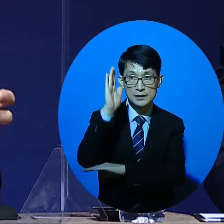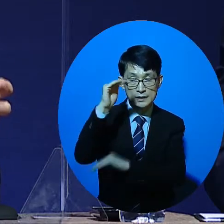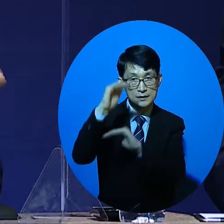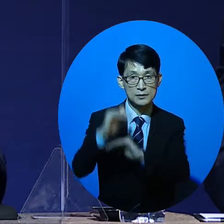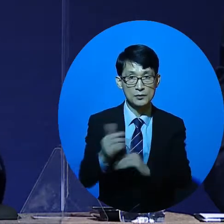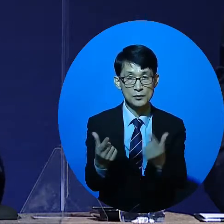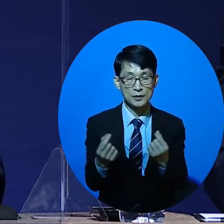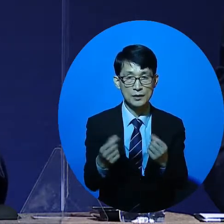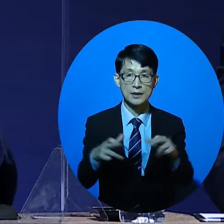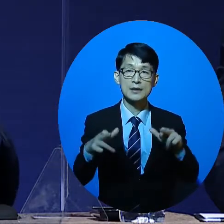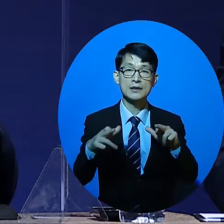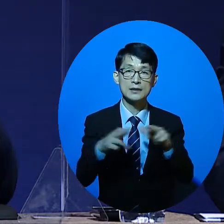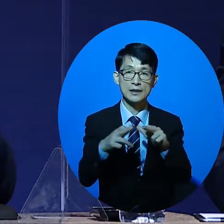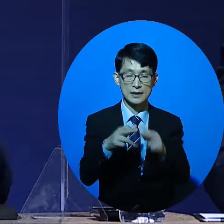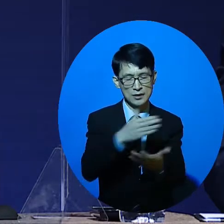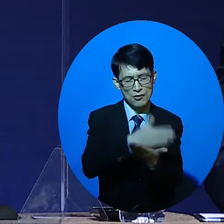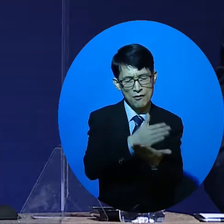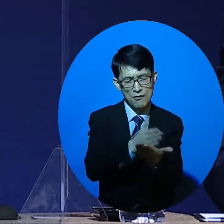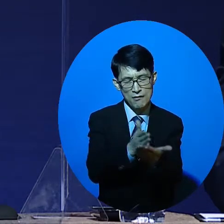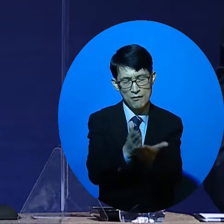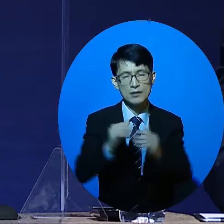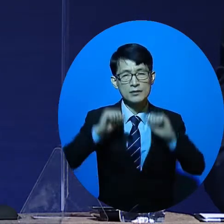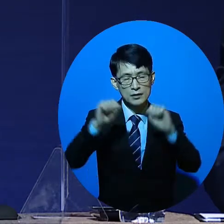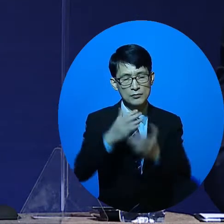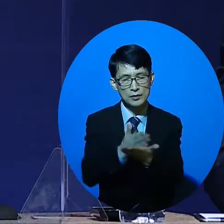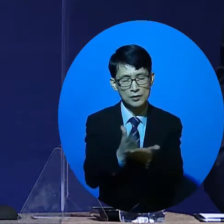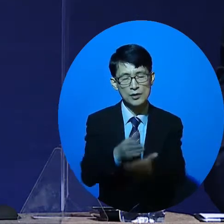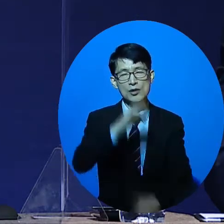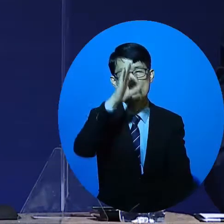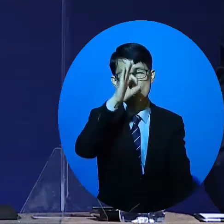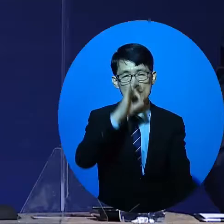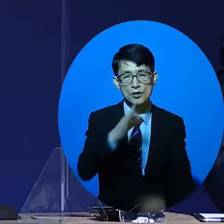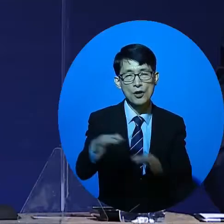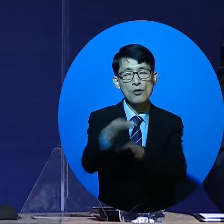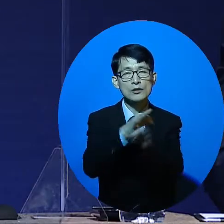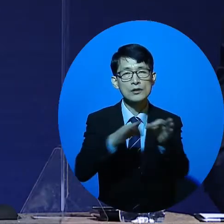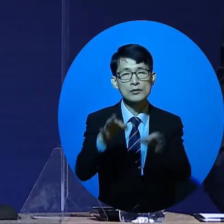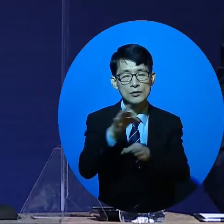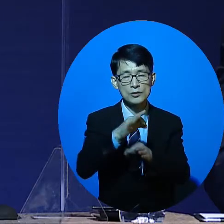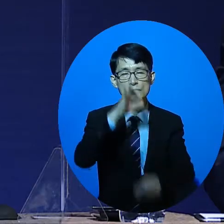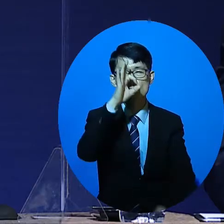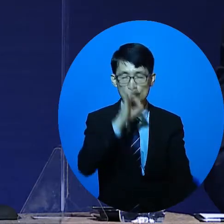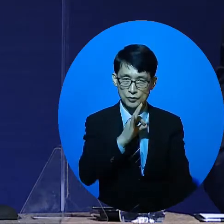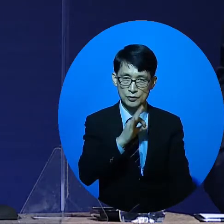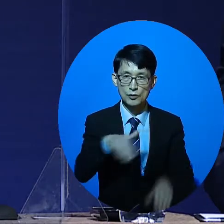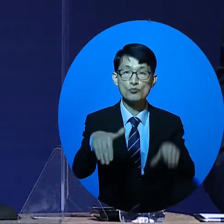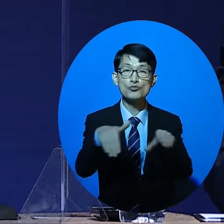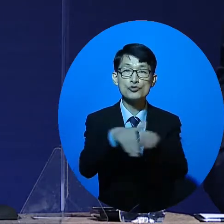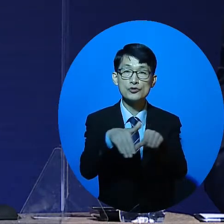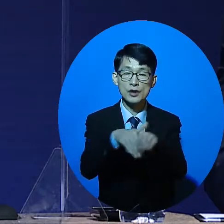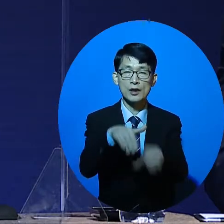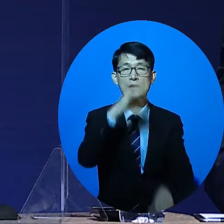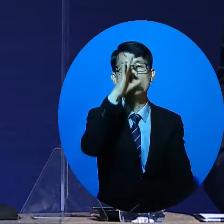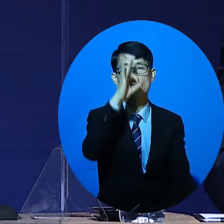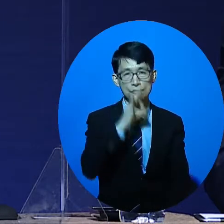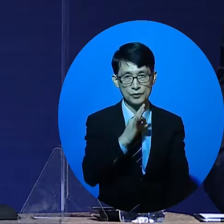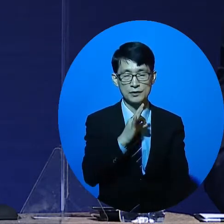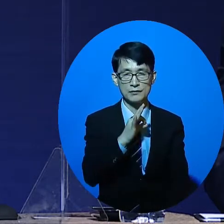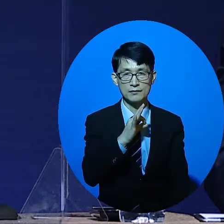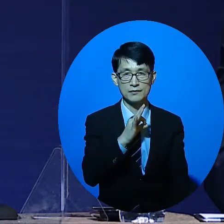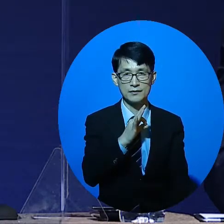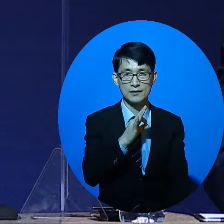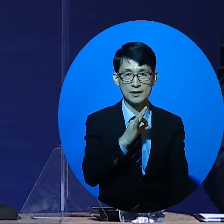이제 장애인 체육을 통해서 경제적인 파급 효과라든지 사회적인 어떤 문화, 사회 문화적인 어떤 효과도 굉장히 파급돼서